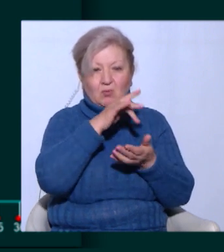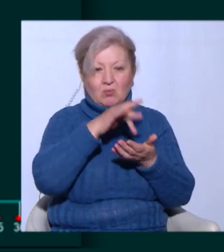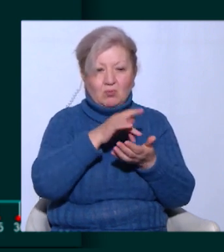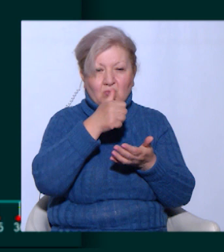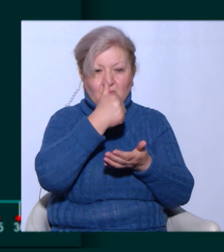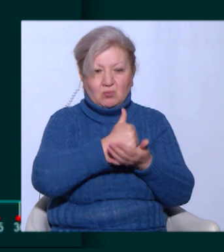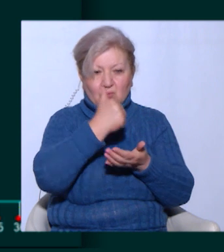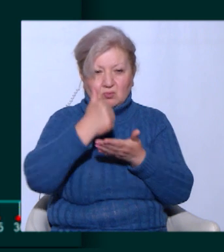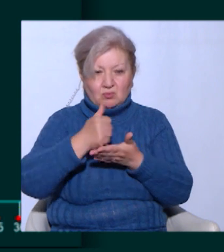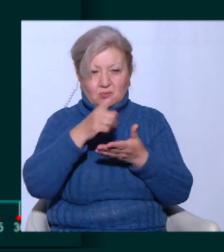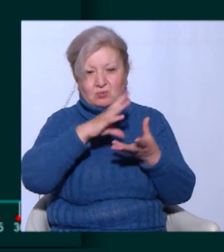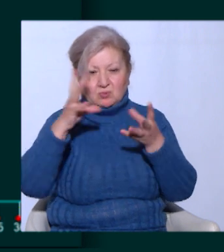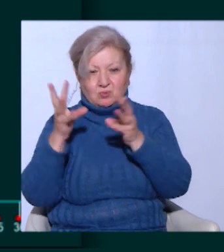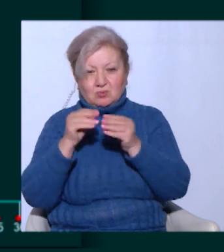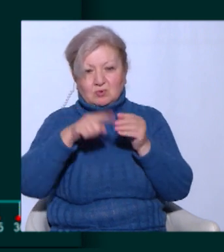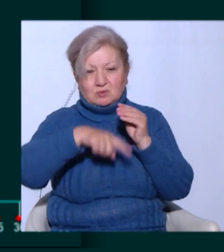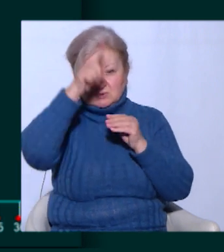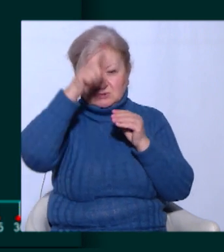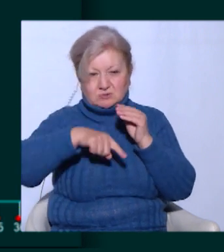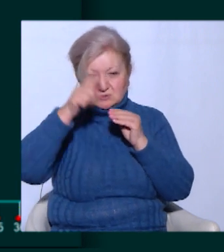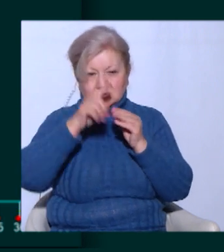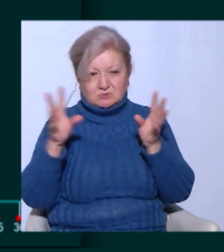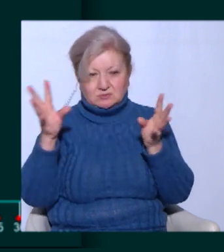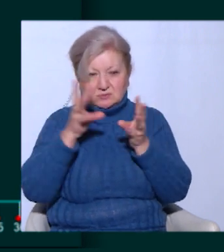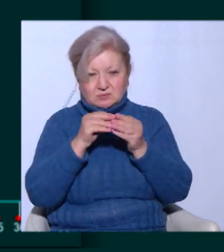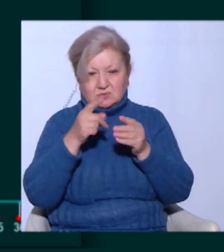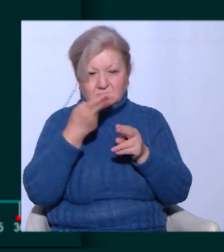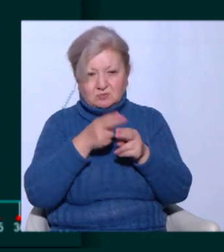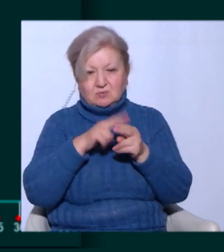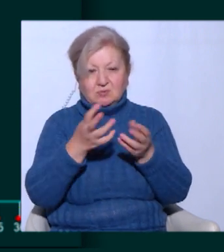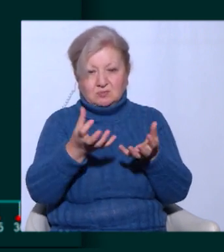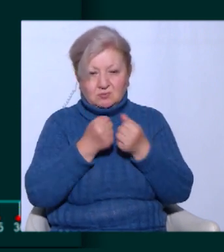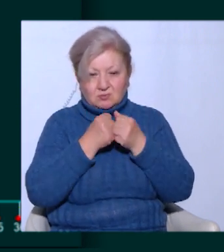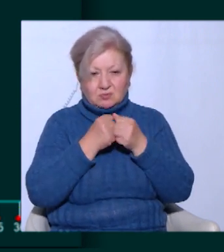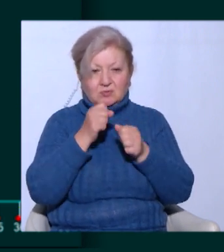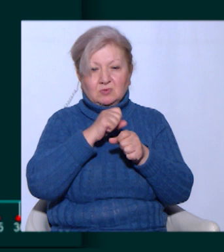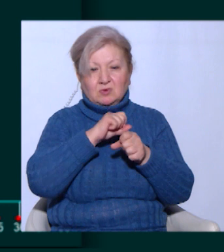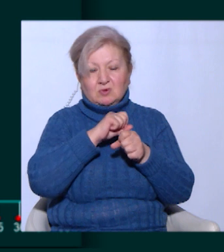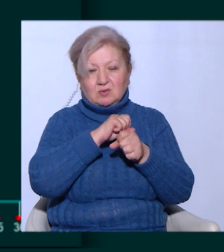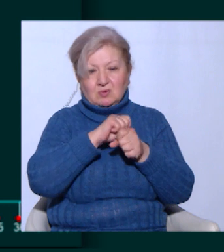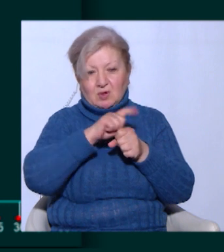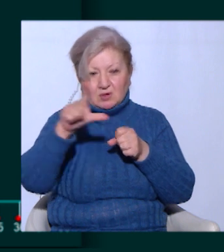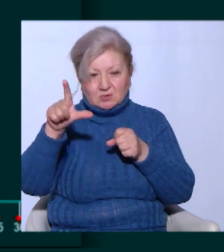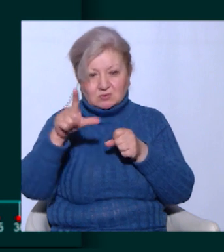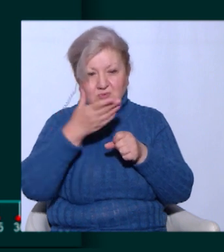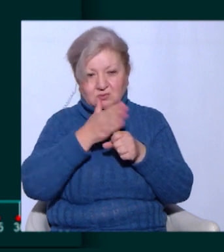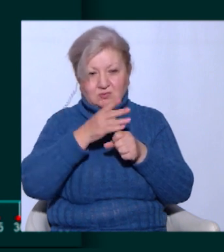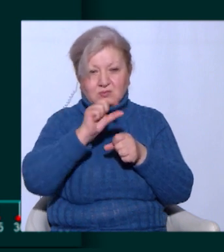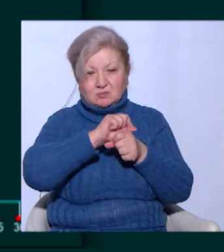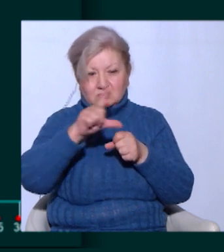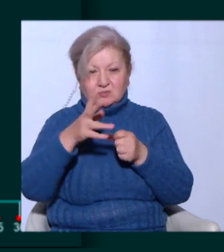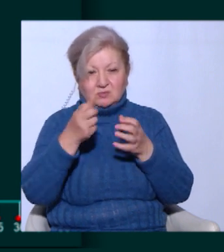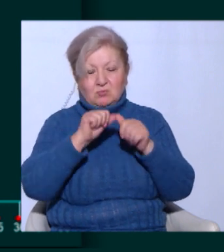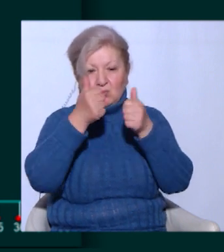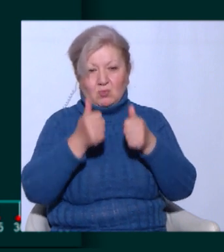ესე იგი ფუძეების ნახევარჯამის და სიმაღლის ნამრავს, სიმაღლე არის ტ. ამრიგად მივიღეთ თანაბარაჩქარებული